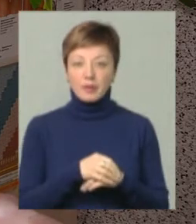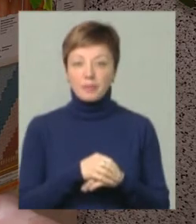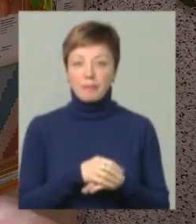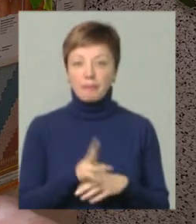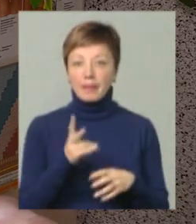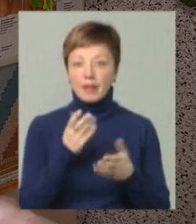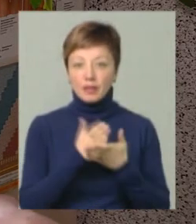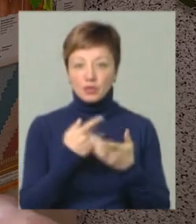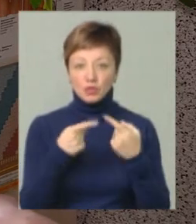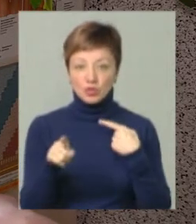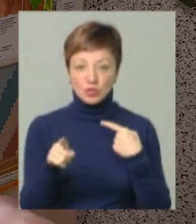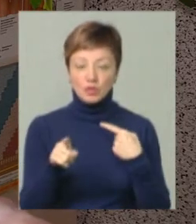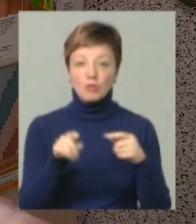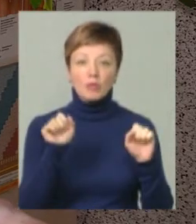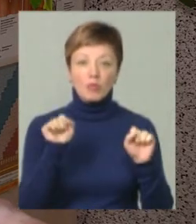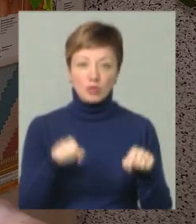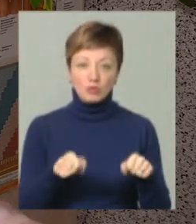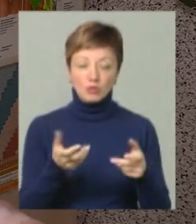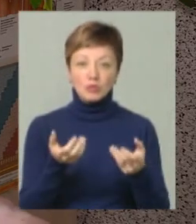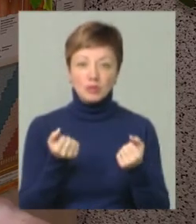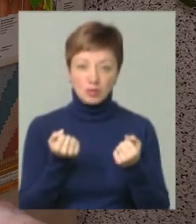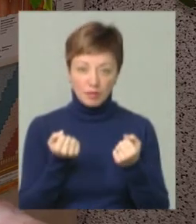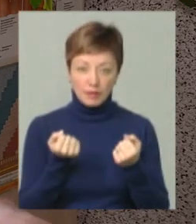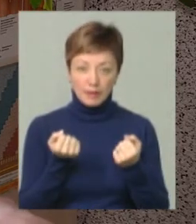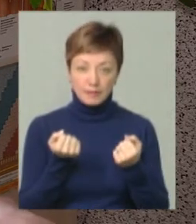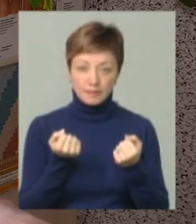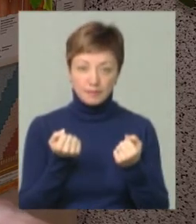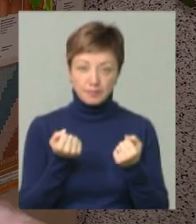фармакологічної, є іншої, тому вони можуть отримувати